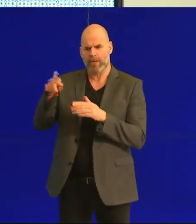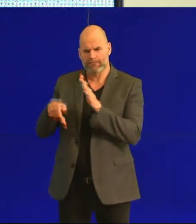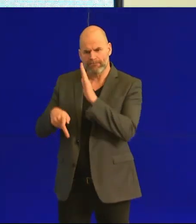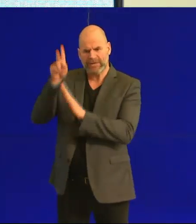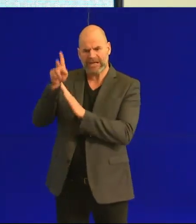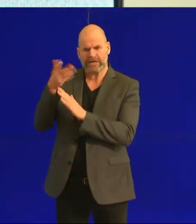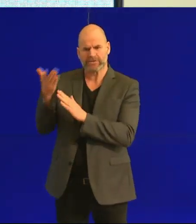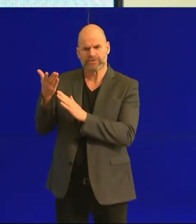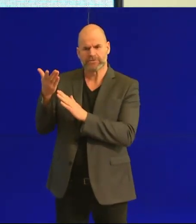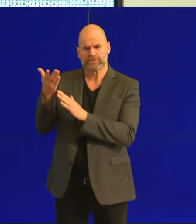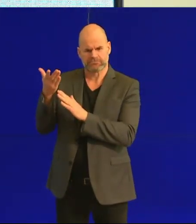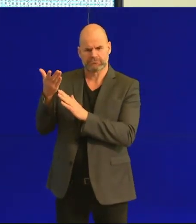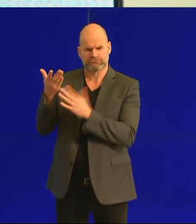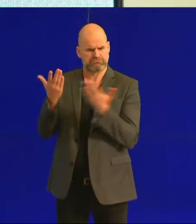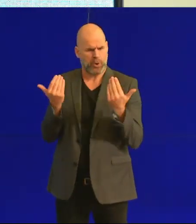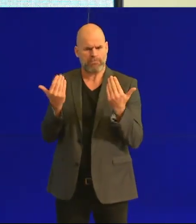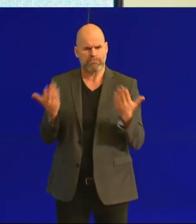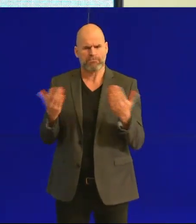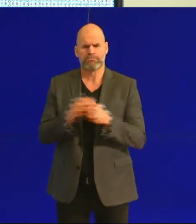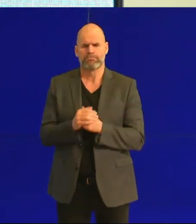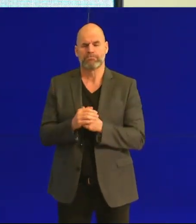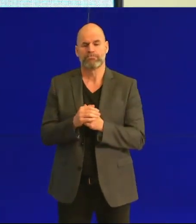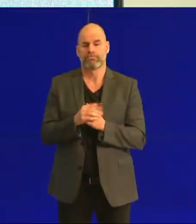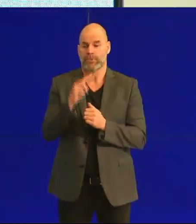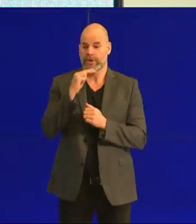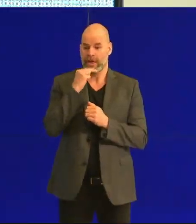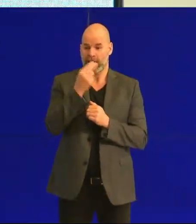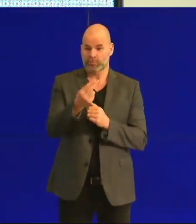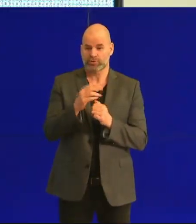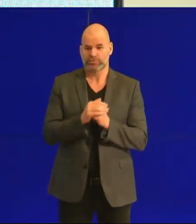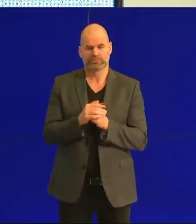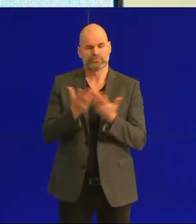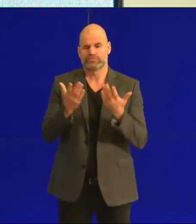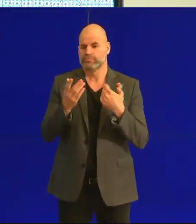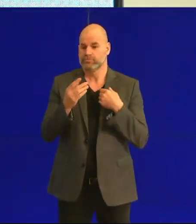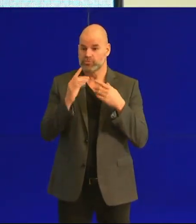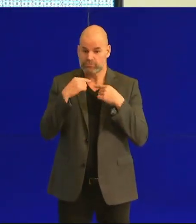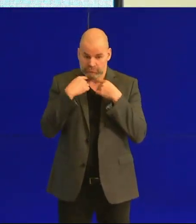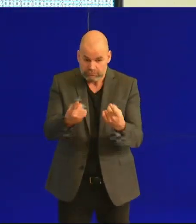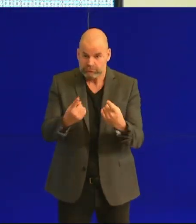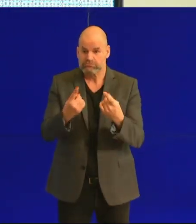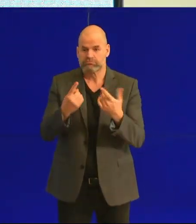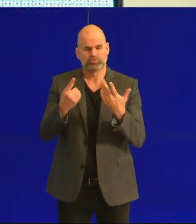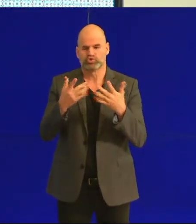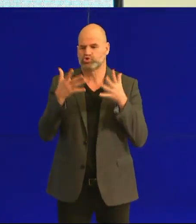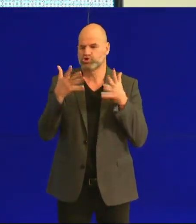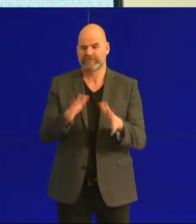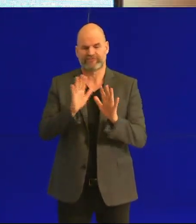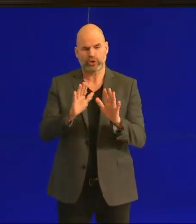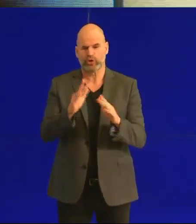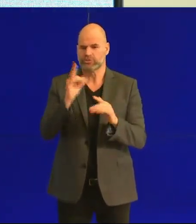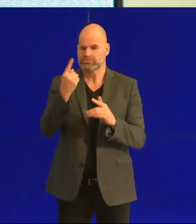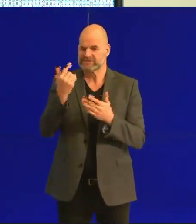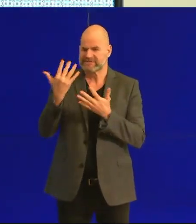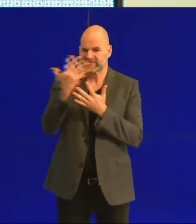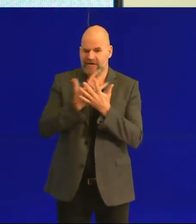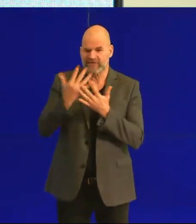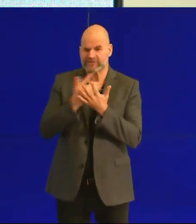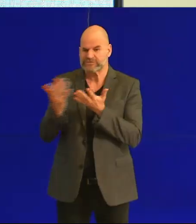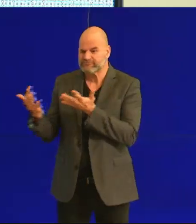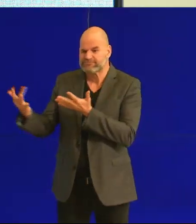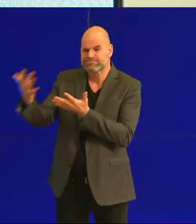de money drop a rapporté ce qu'ils font ils sont menés au score a list of karting